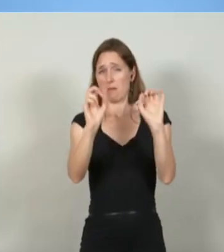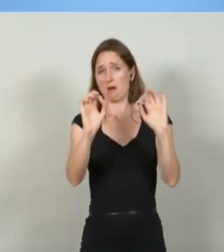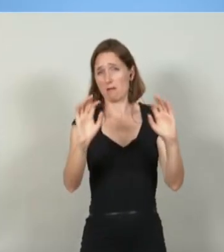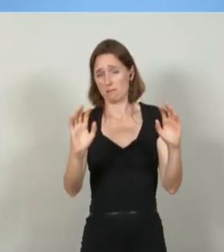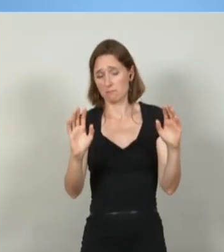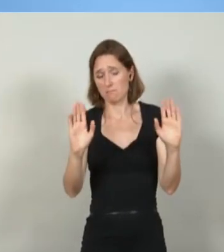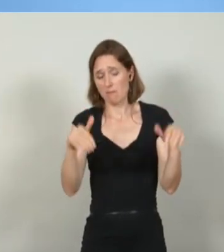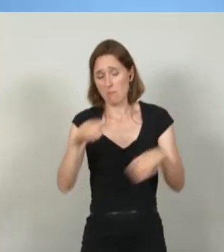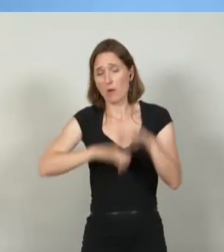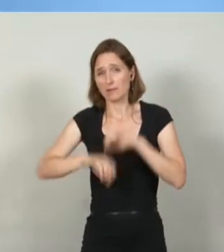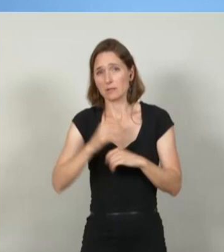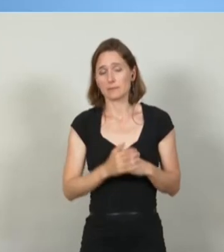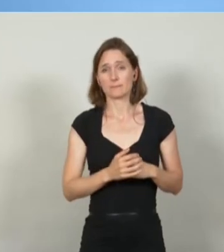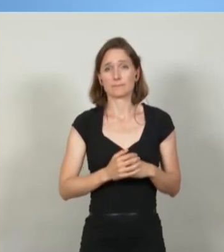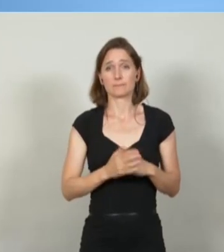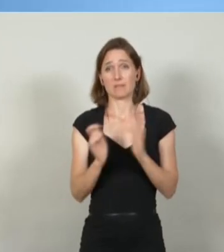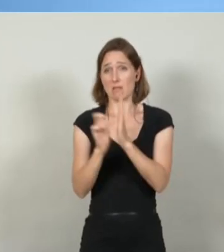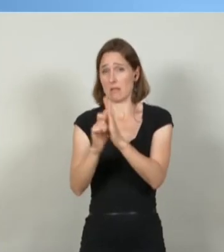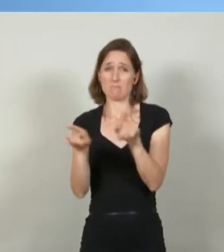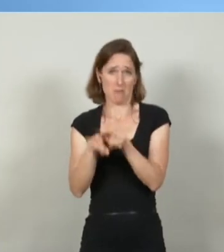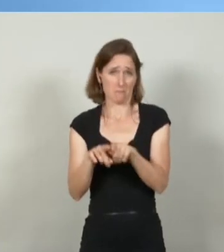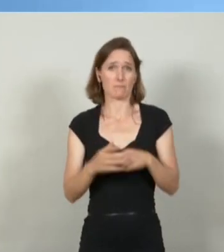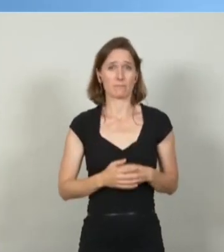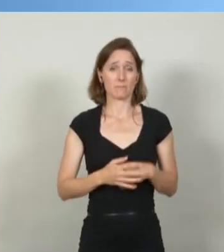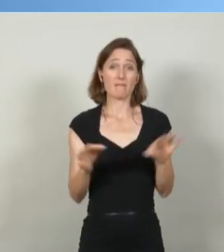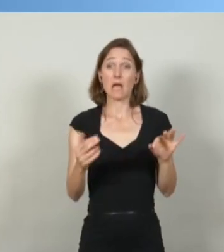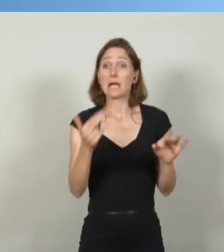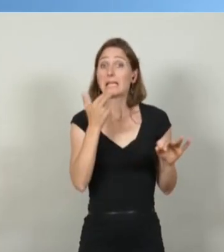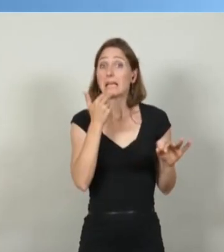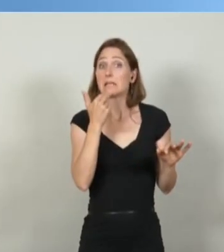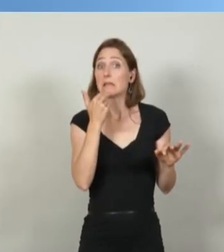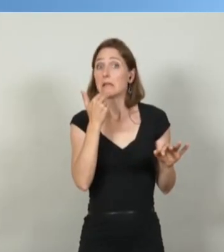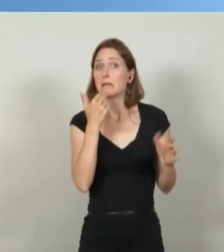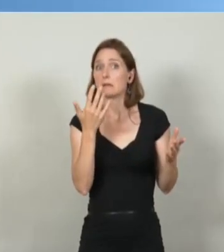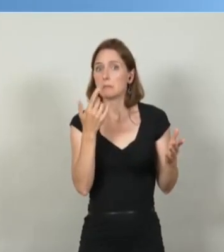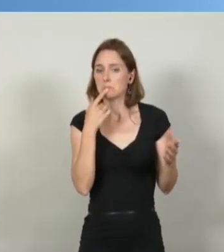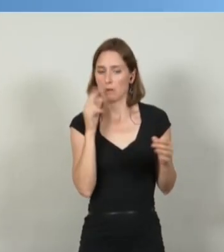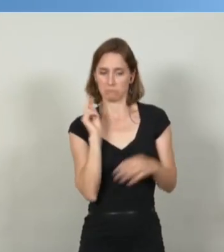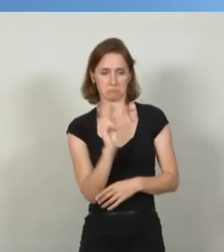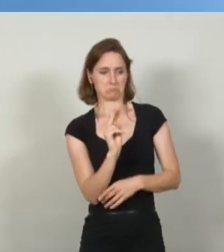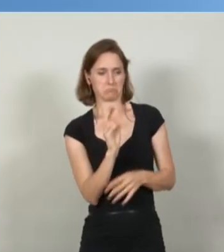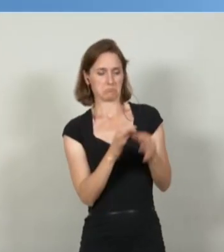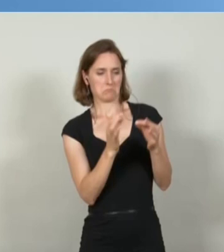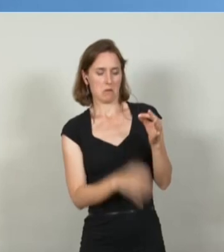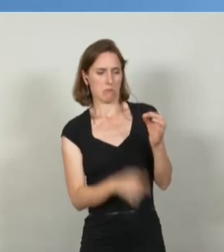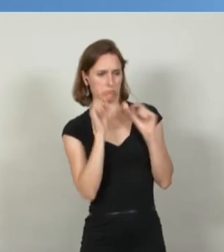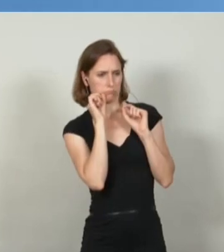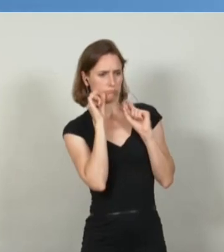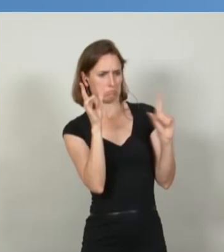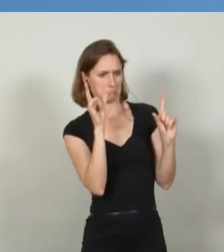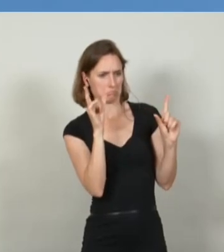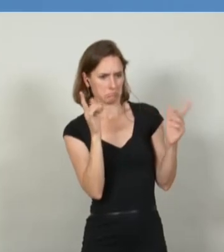et si on va sur le plan qualitatif on ne peut que s'étonner de ce que nous apprend le bilan un suivi évaluatif des